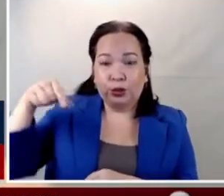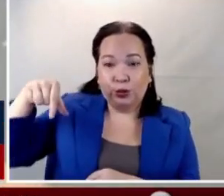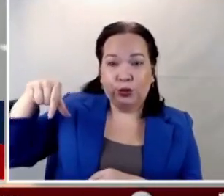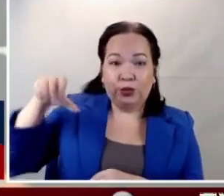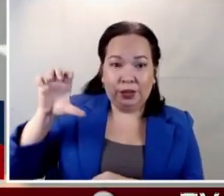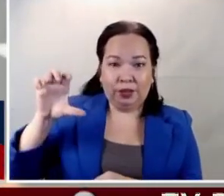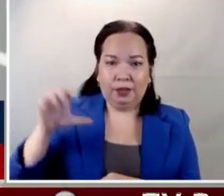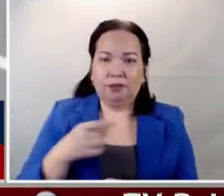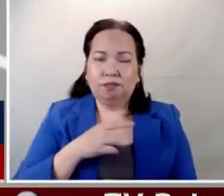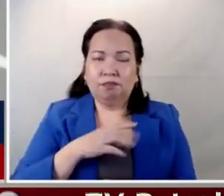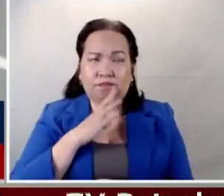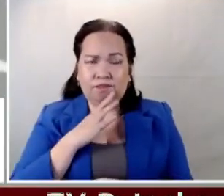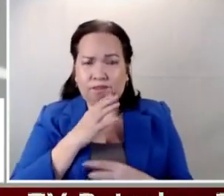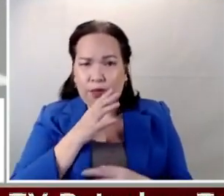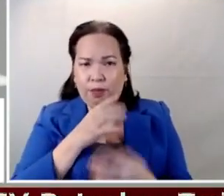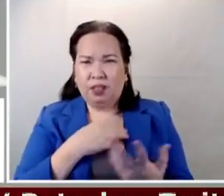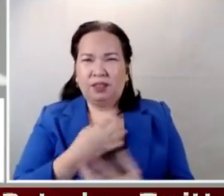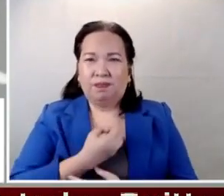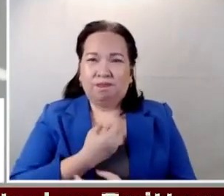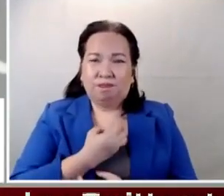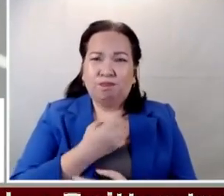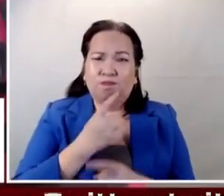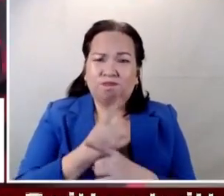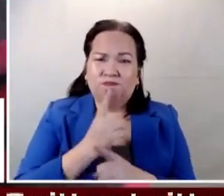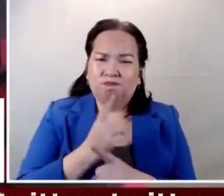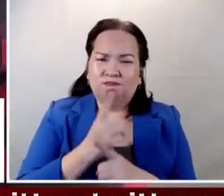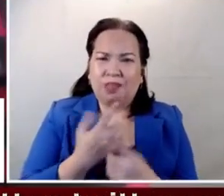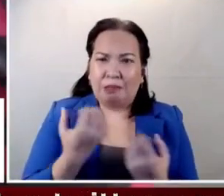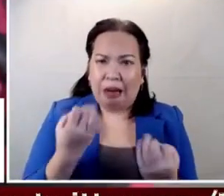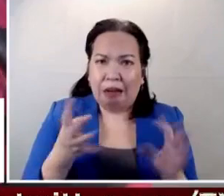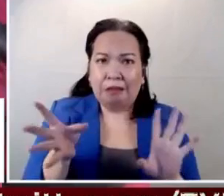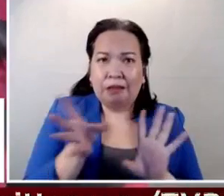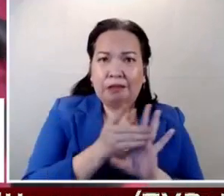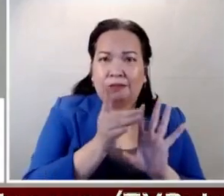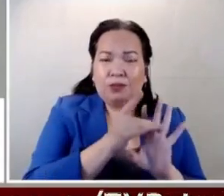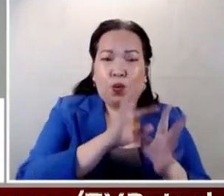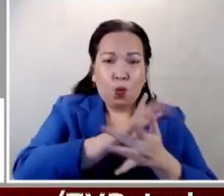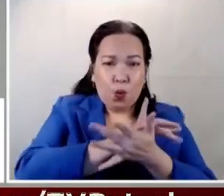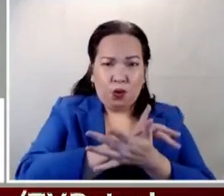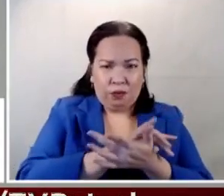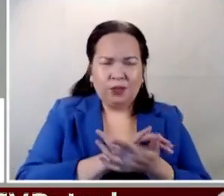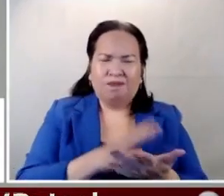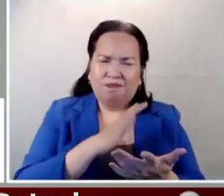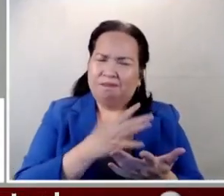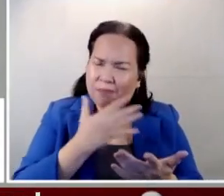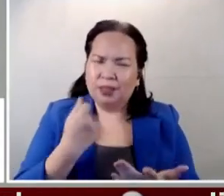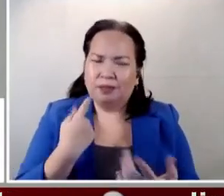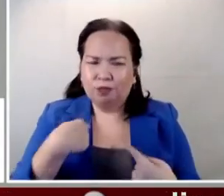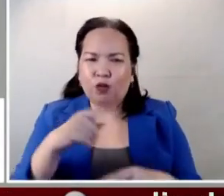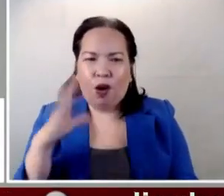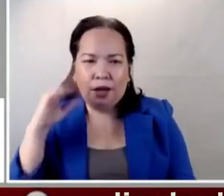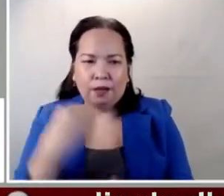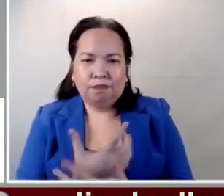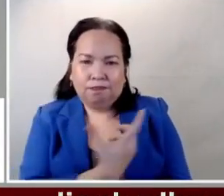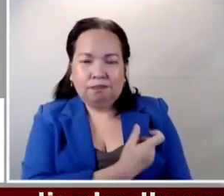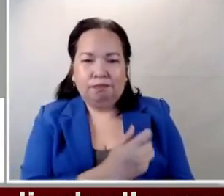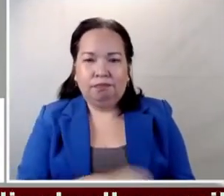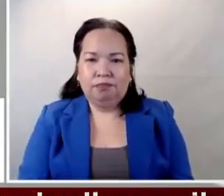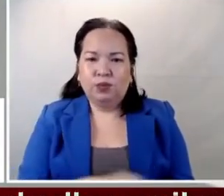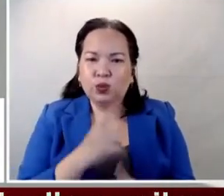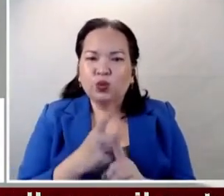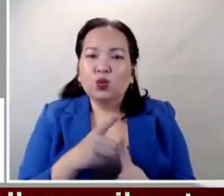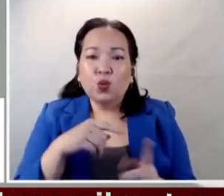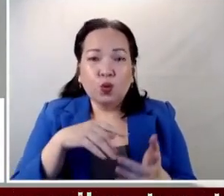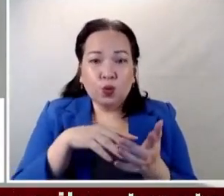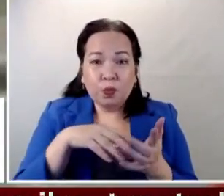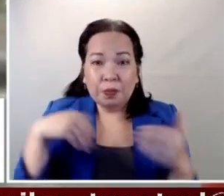kasi sobrang dami na po ng case ng COVID ngayon. So mahirap na po. Usually sila talaga yung prone na magkaroon din ng